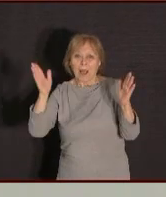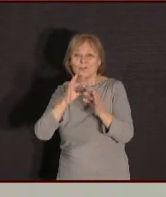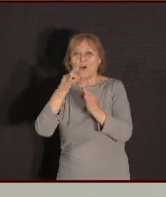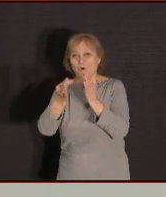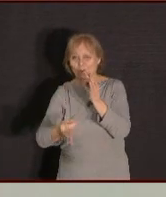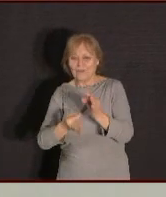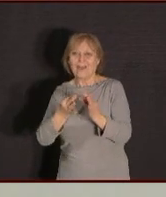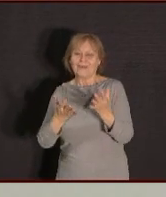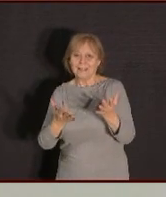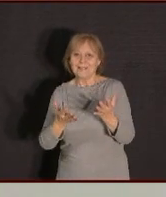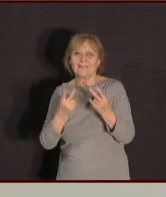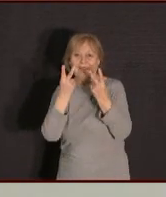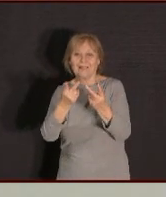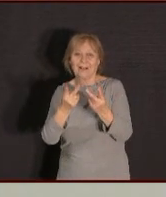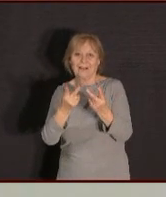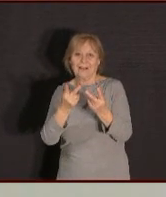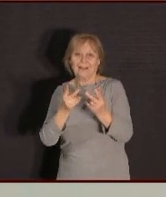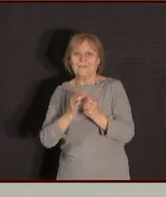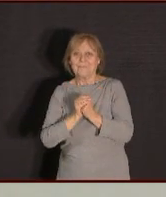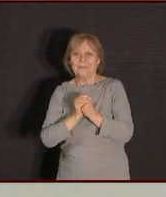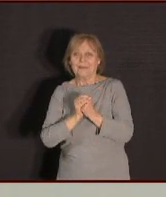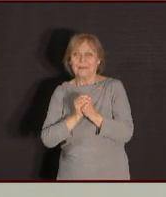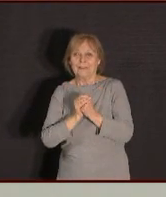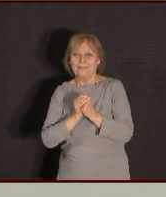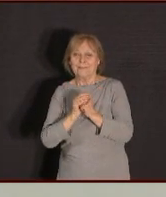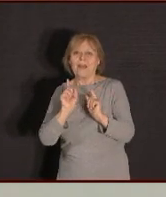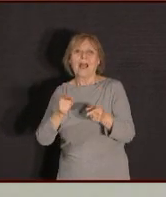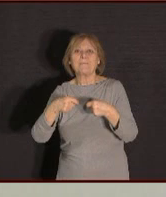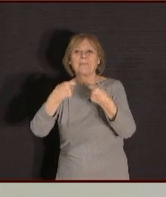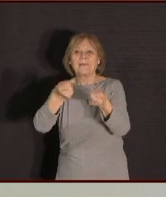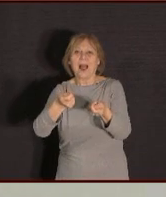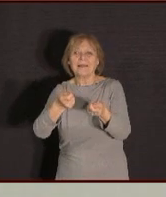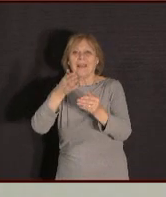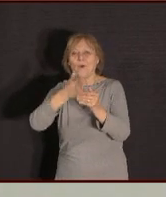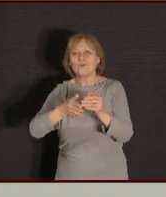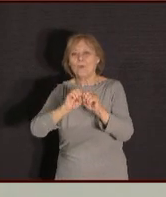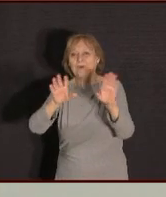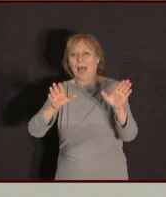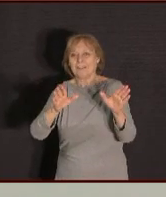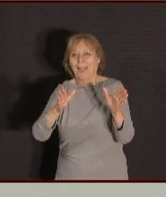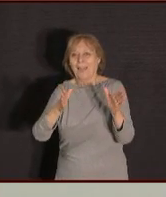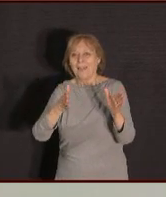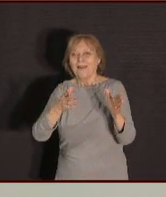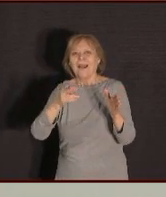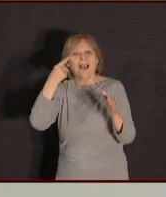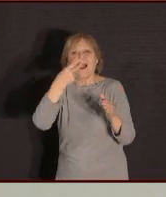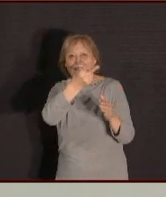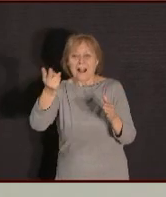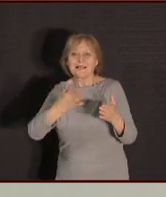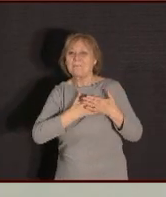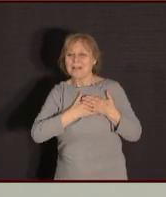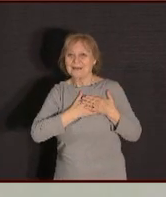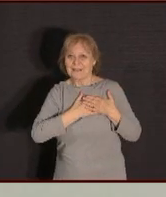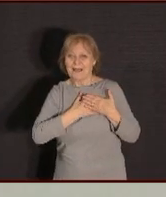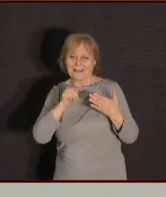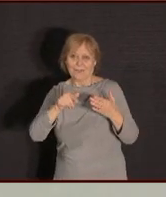venec, kot so že prej omenili, videli. Kaj bi okoložili na srce naših gledalcev v koncu te zanimive oddaje, kajti z to